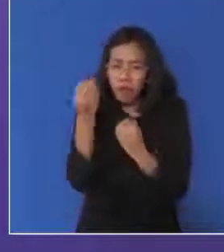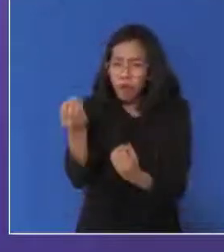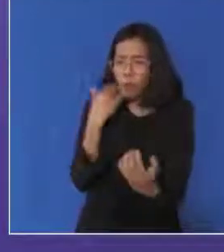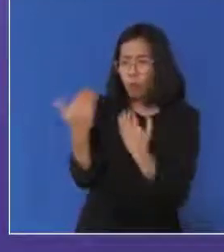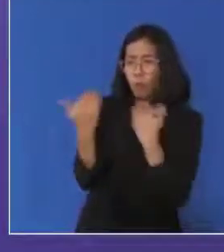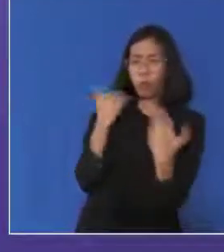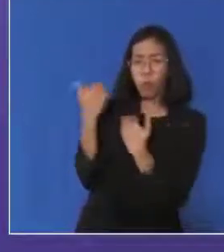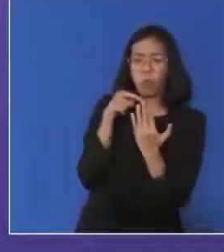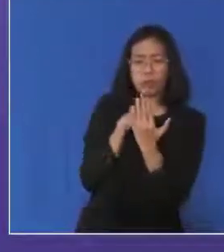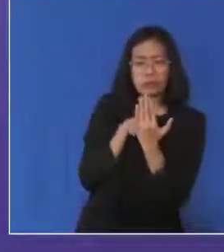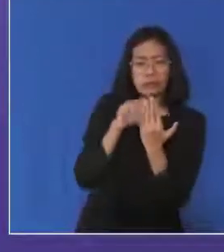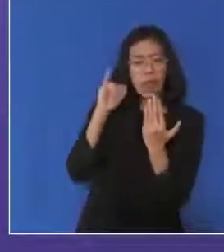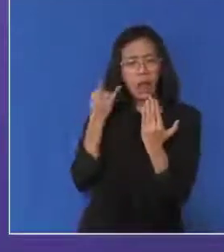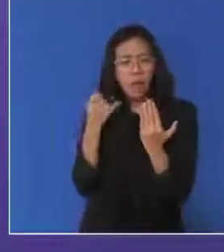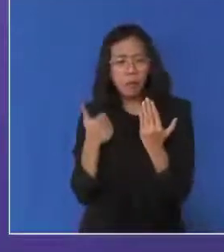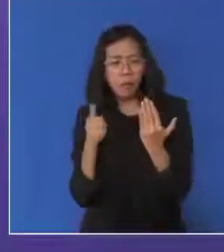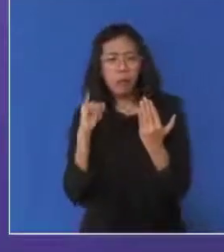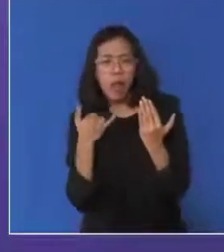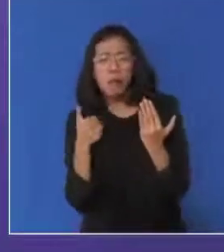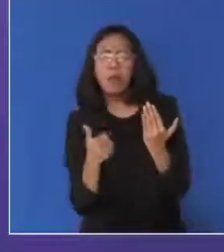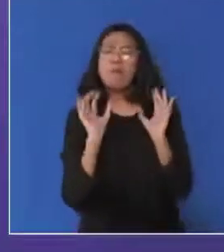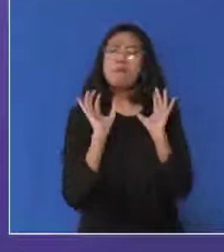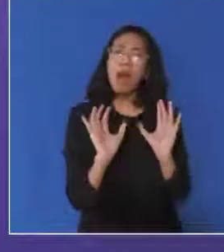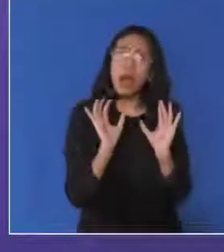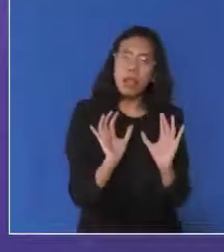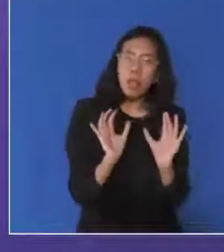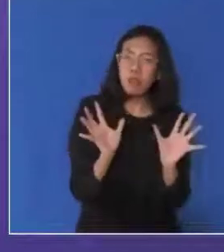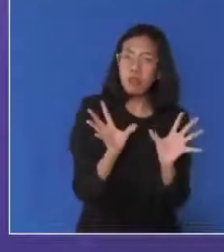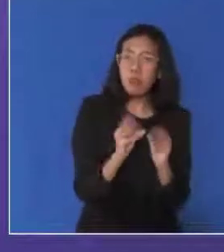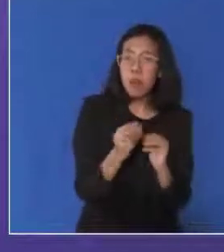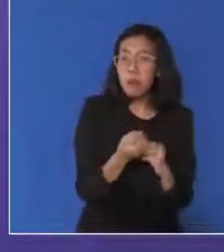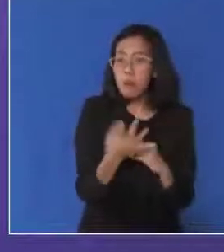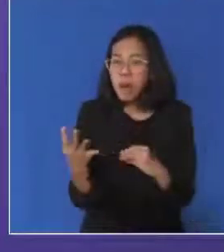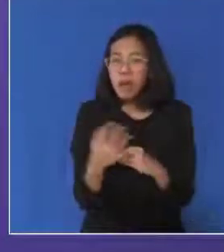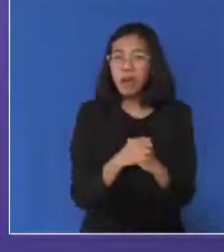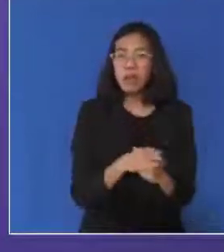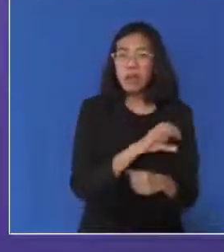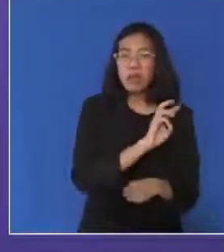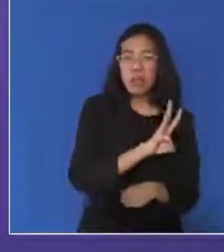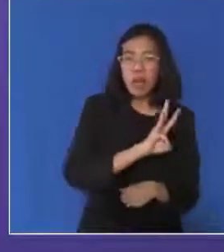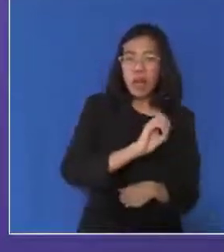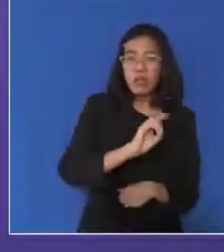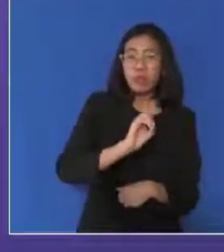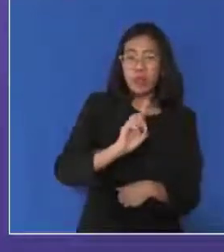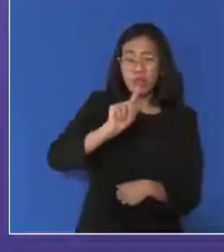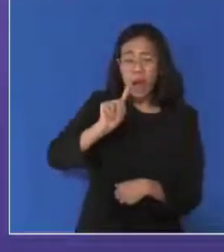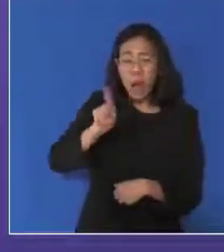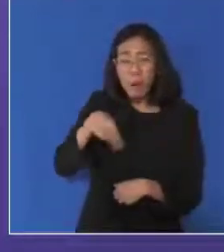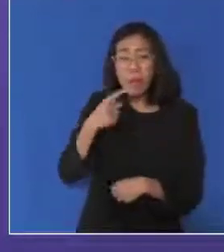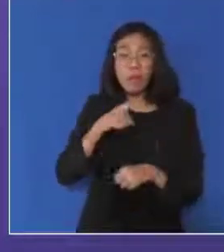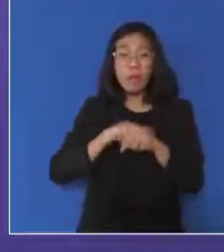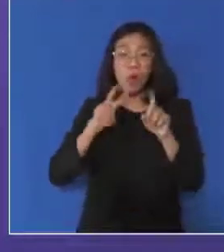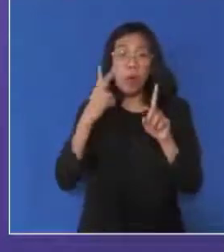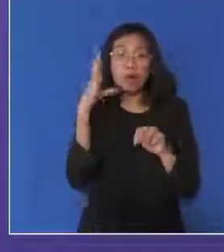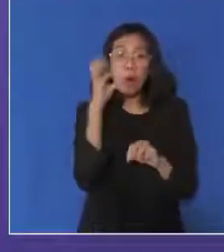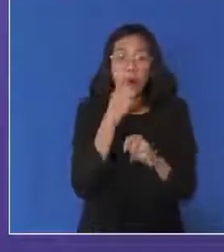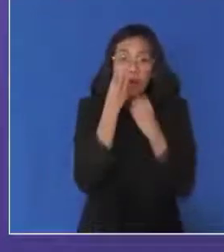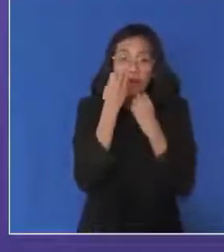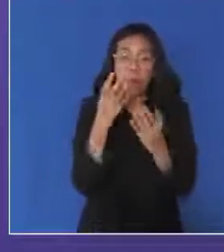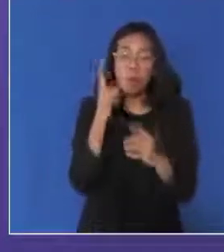spesifik misdan disinformasi seputar Corona ini dengan jumlah 301 Hingga jam 22 malam tadi